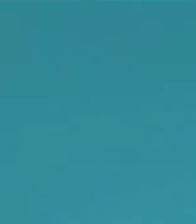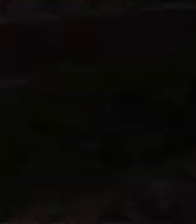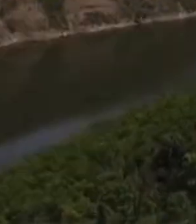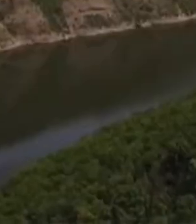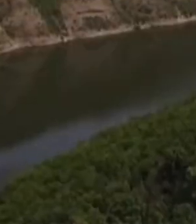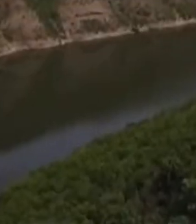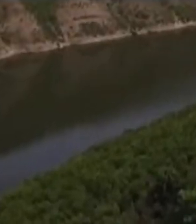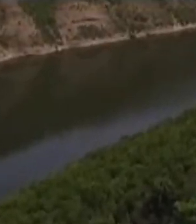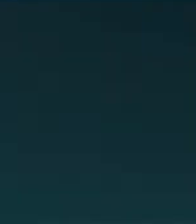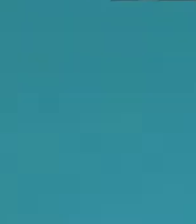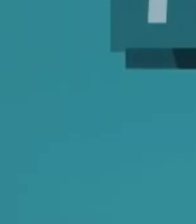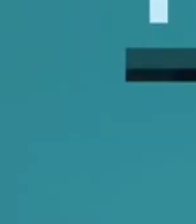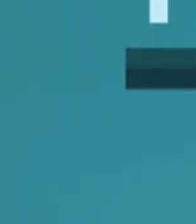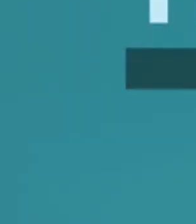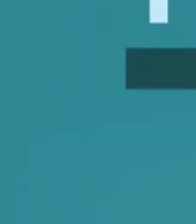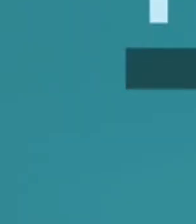Музика